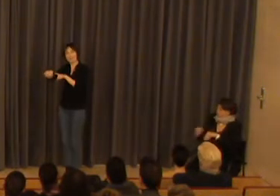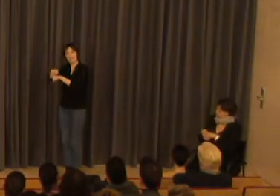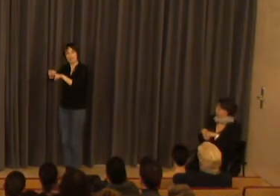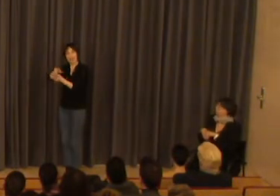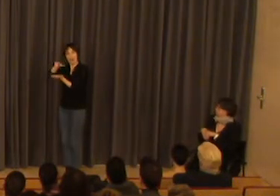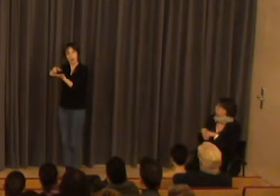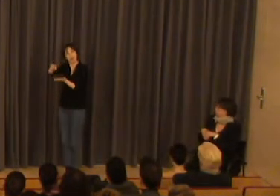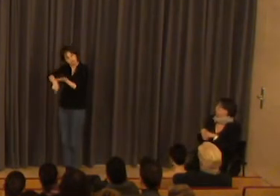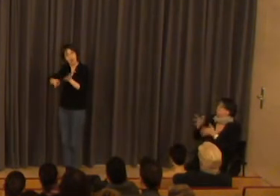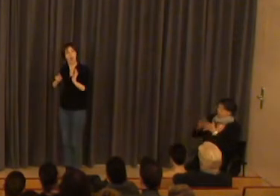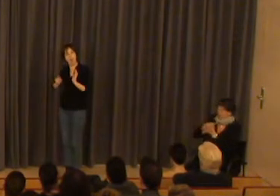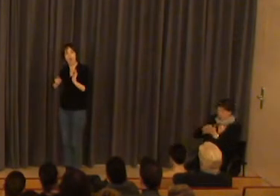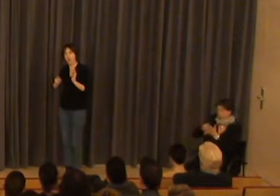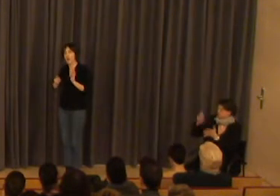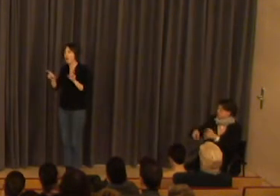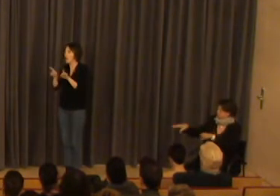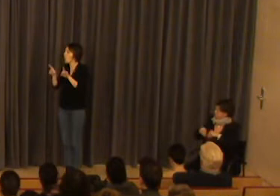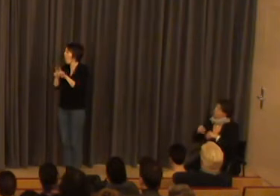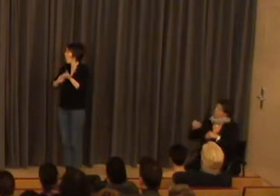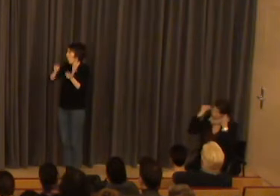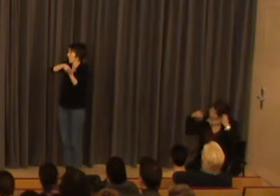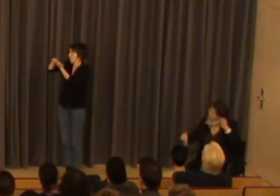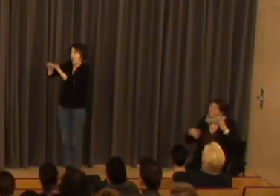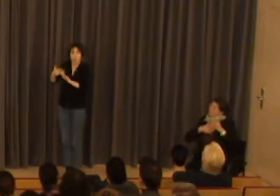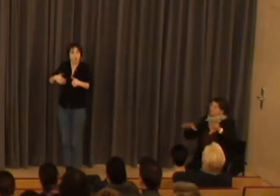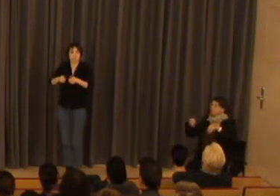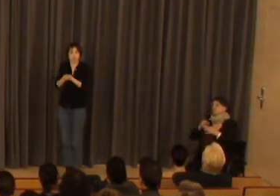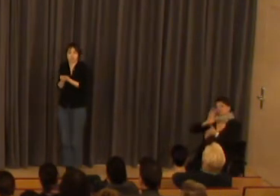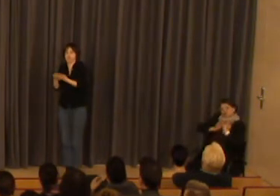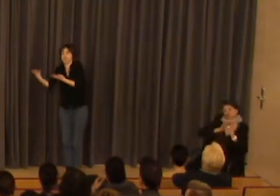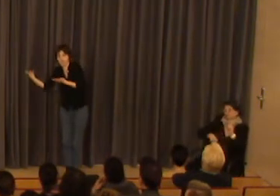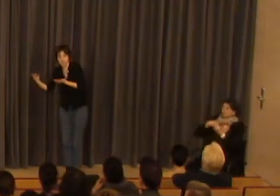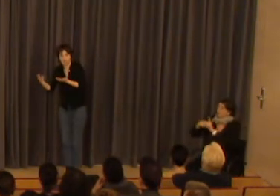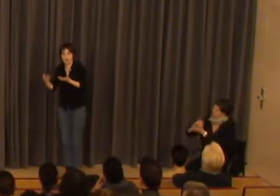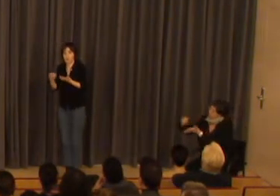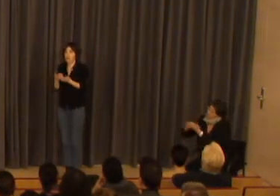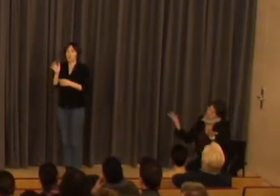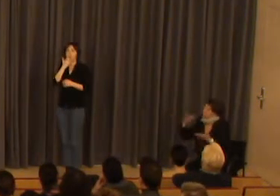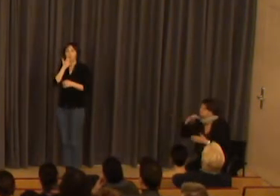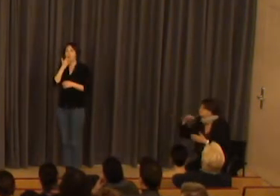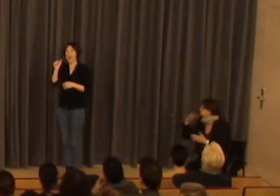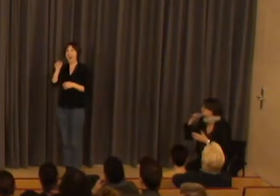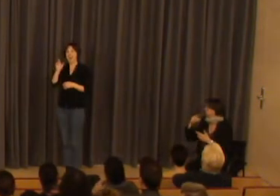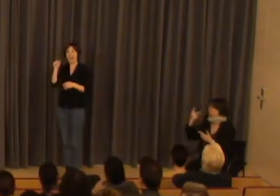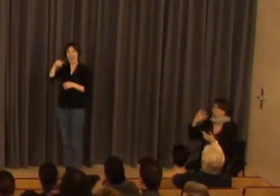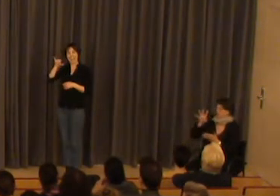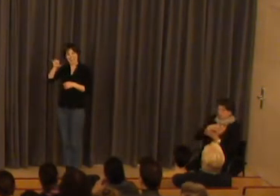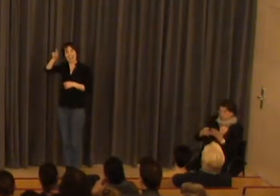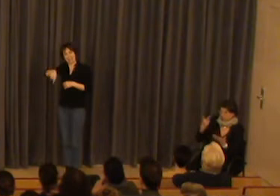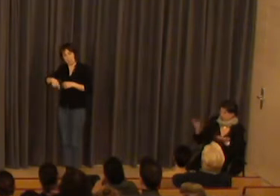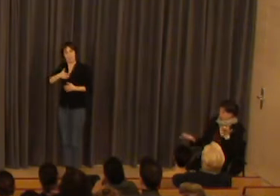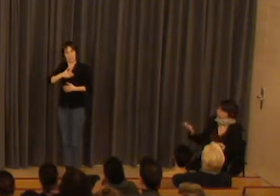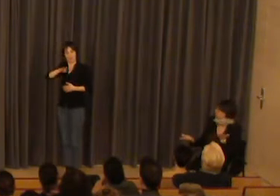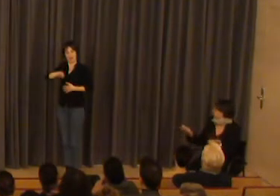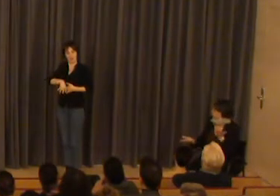com moltes de les altres llengües, com l'aranès, per exemple, que també és una llengua pròpia i oficial de